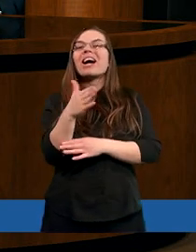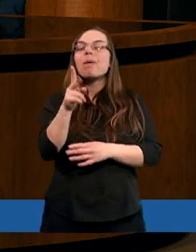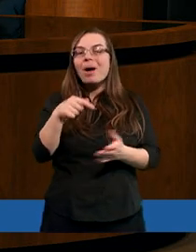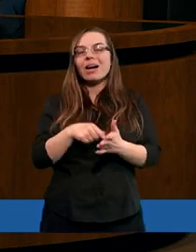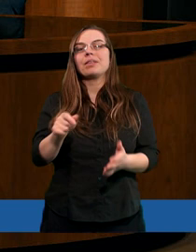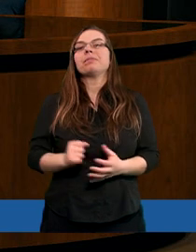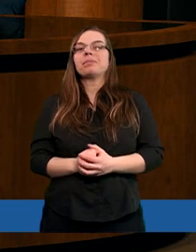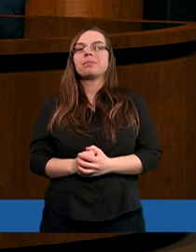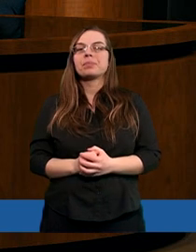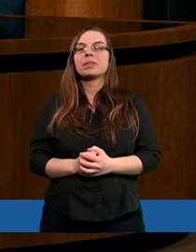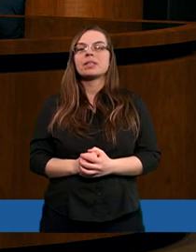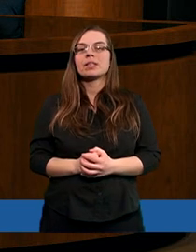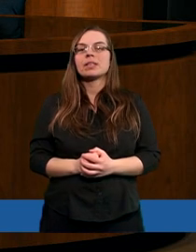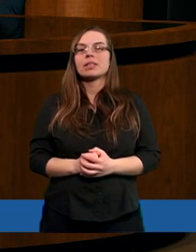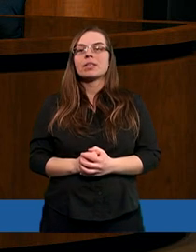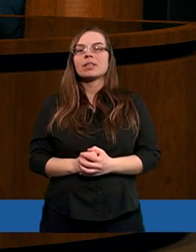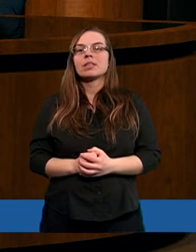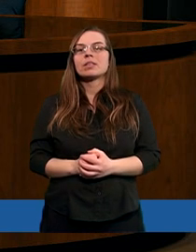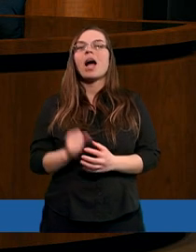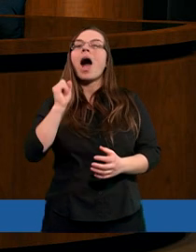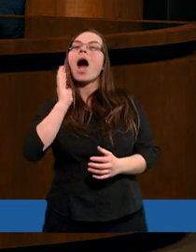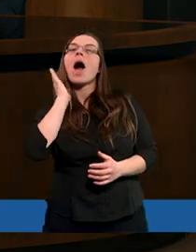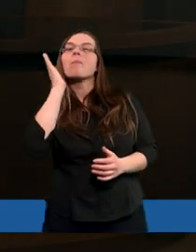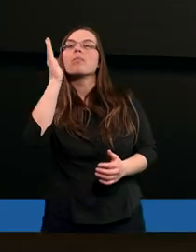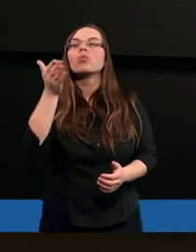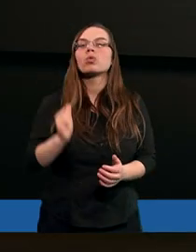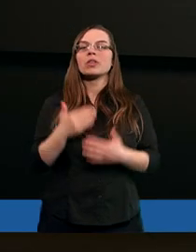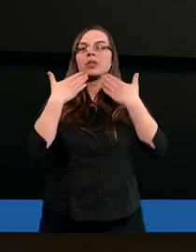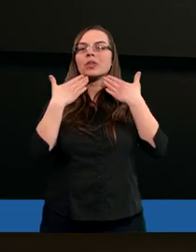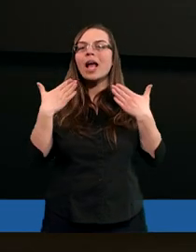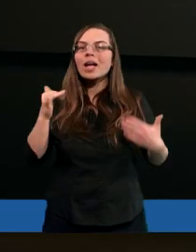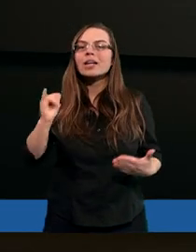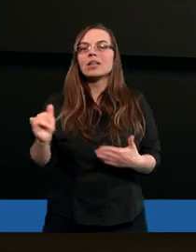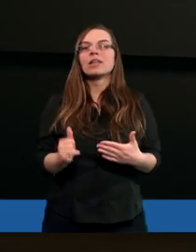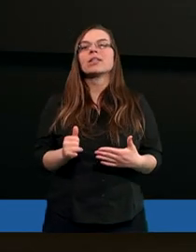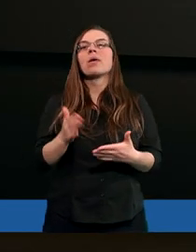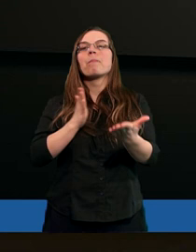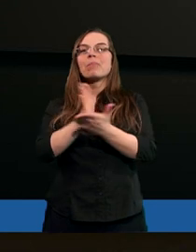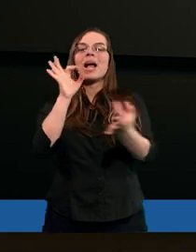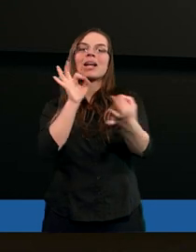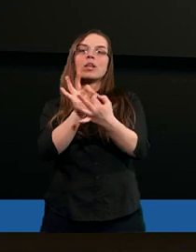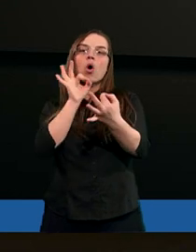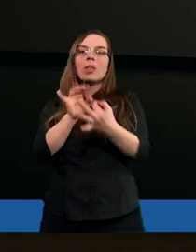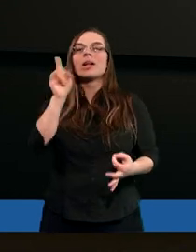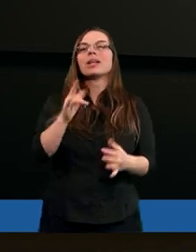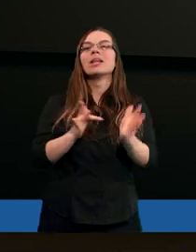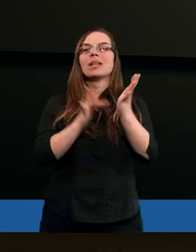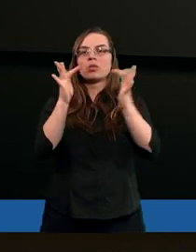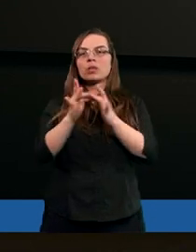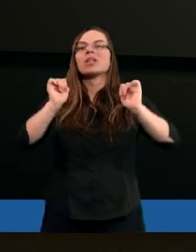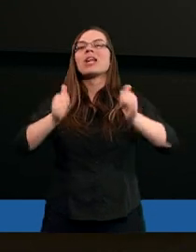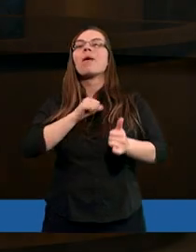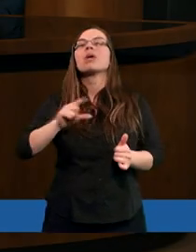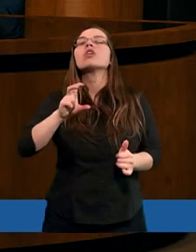oczywiście. A później, dzięki przez kontakt z Jezusem, stał się